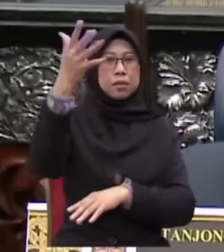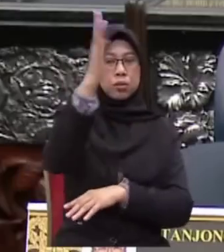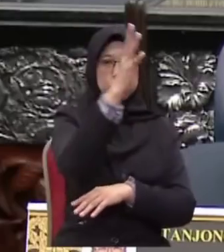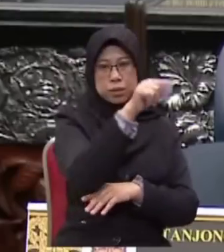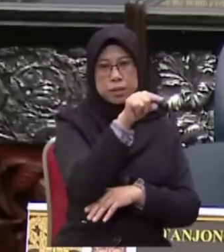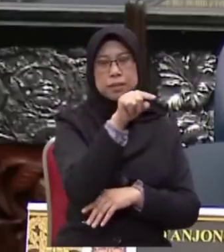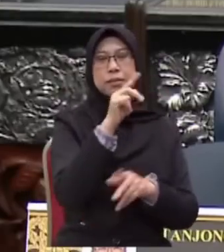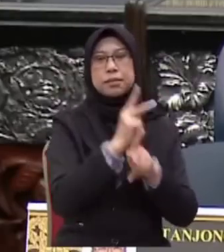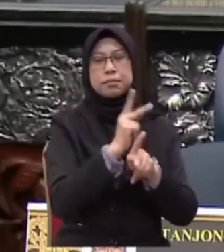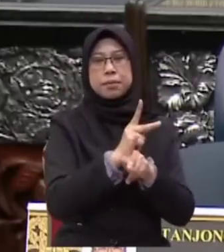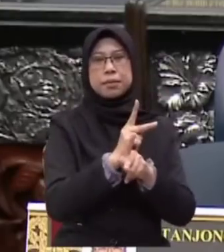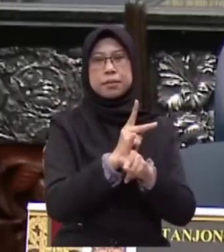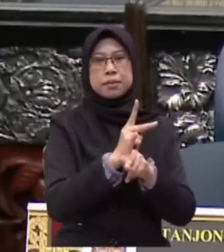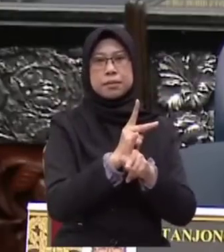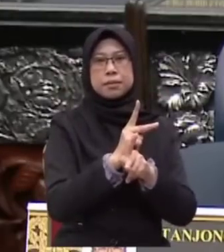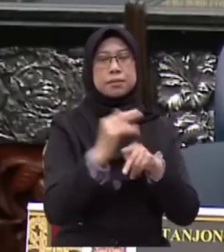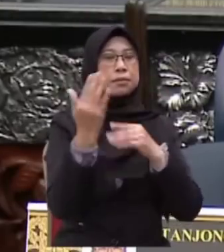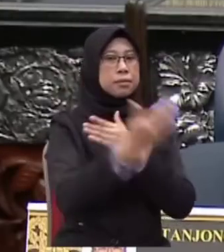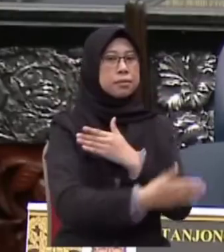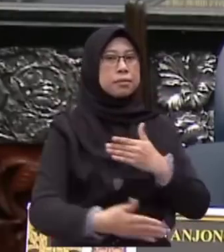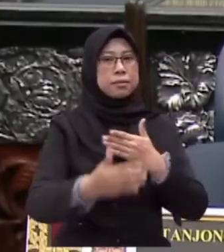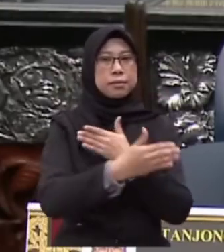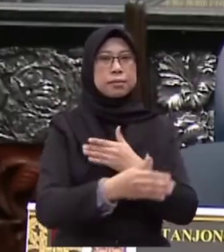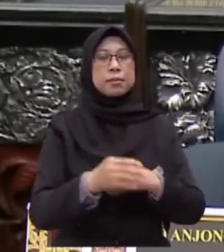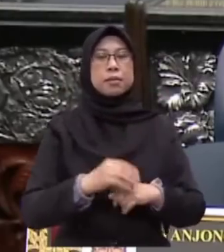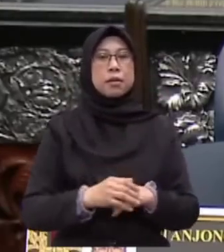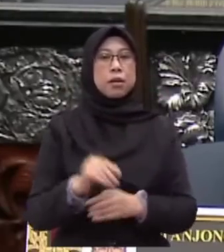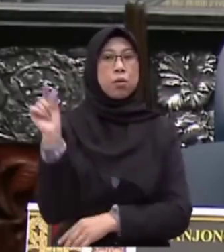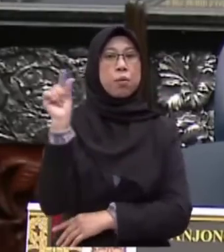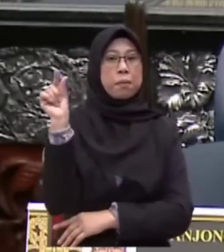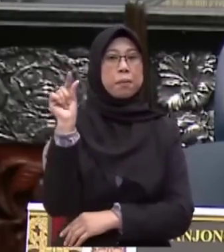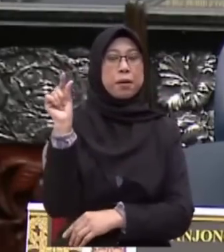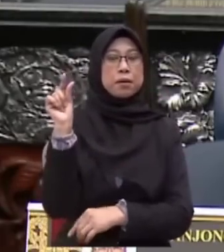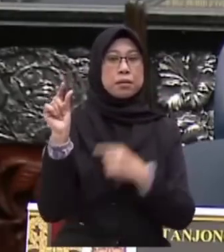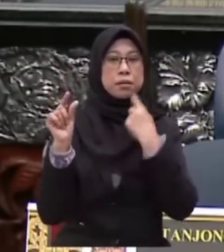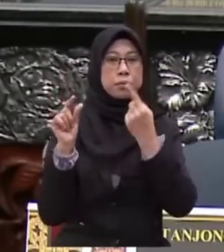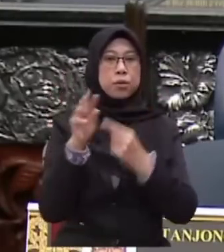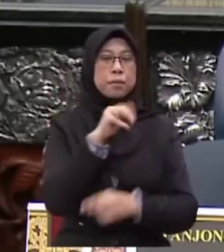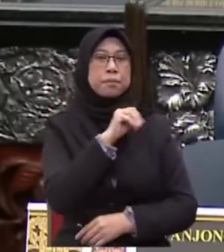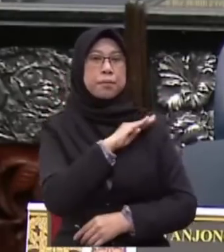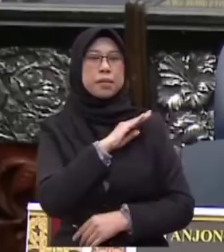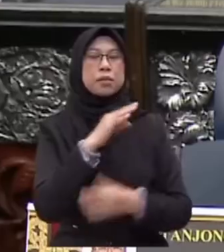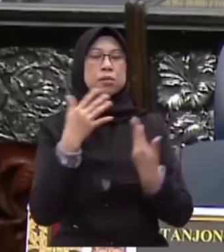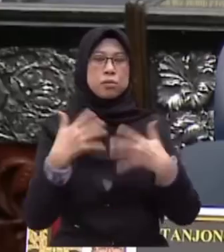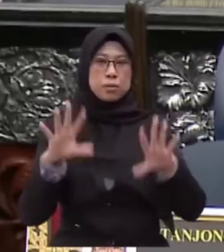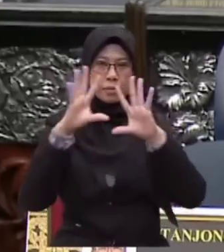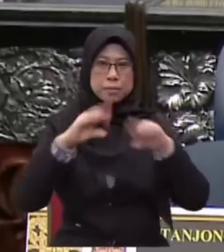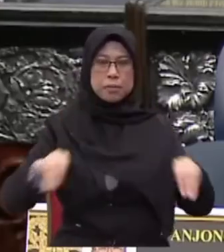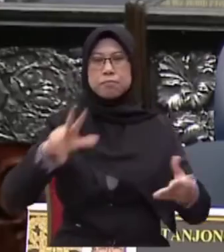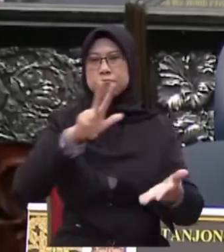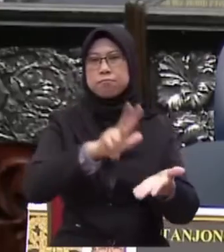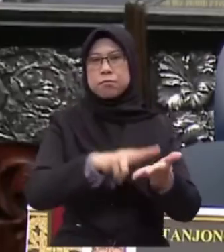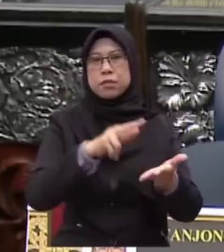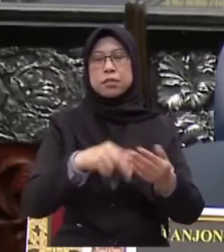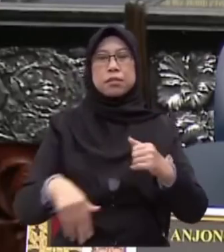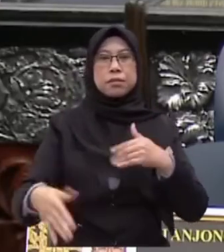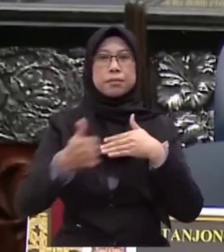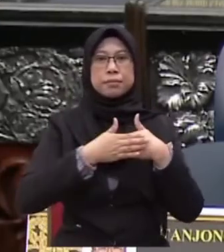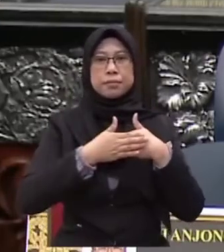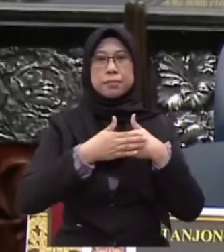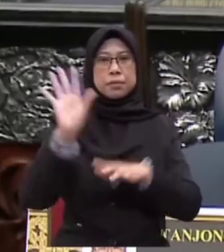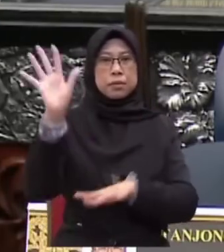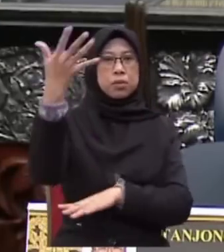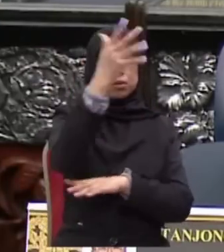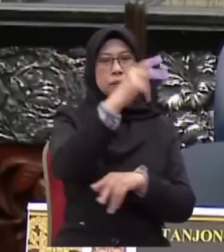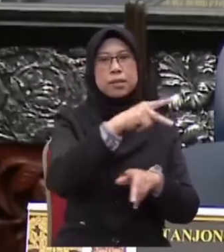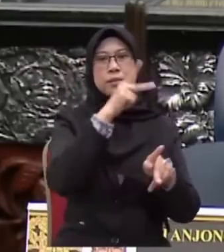Langat Utara, yang mana kalau mengikut Yang Berhormat Gombak, Menteri Besar Selangor telah selesai pewartaan semula